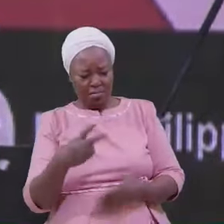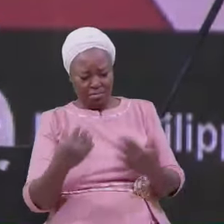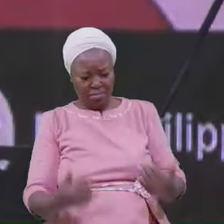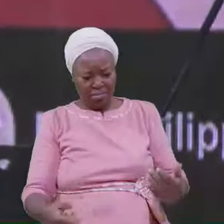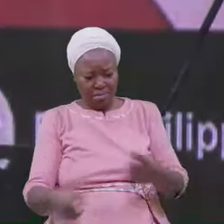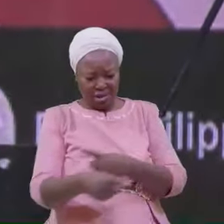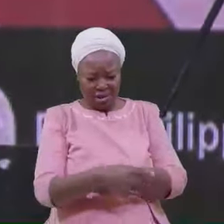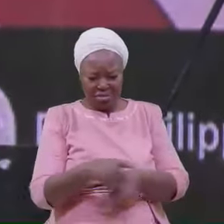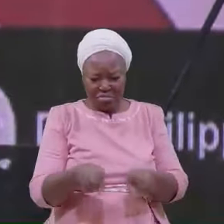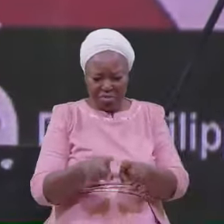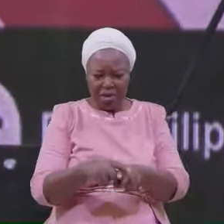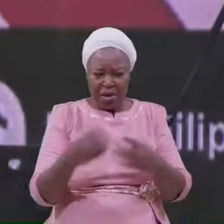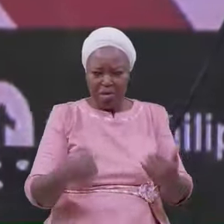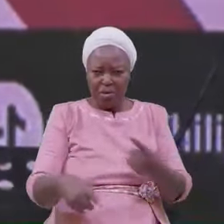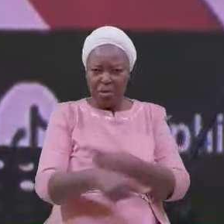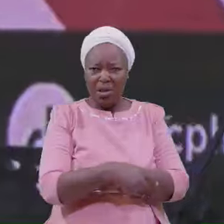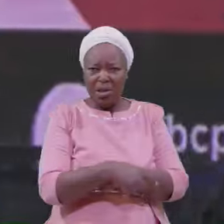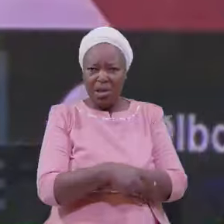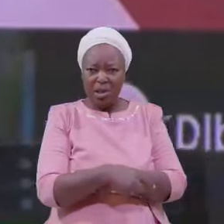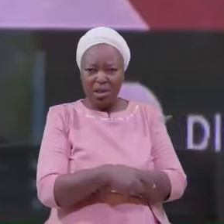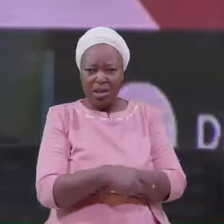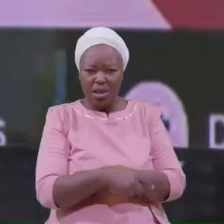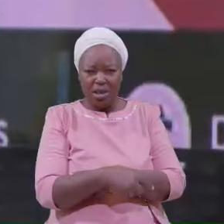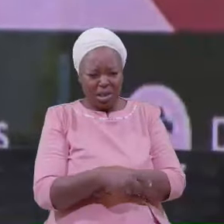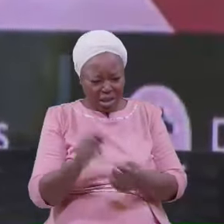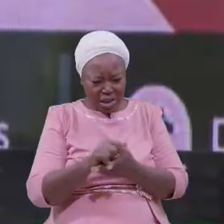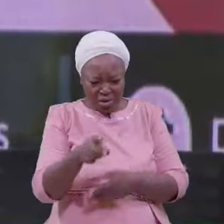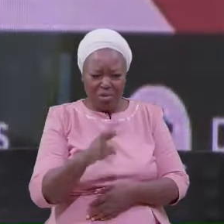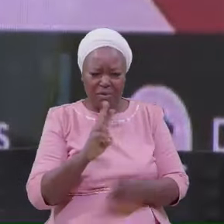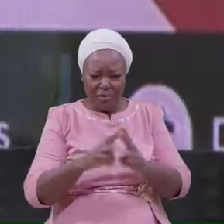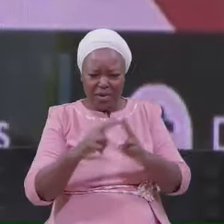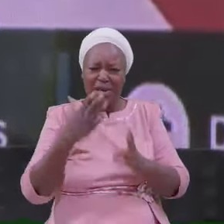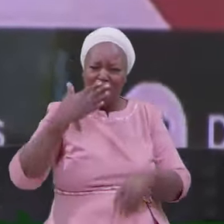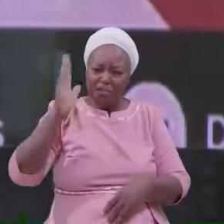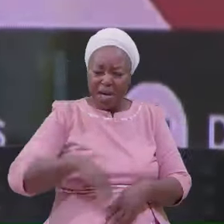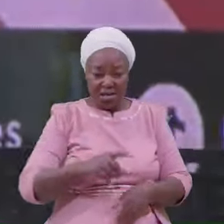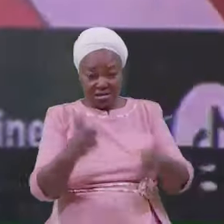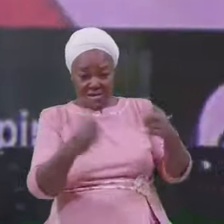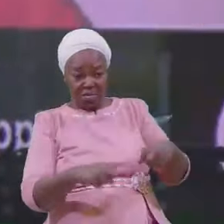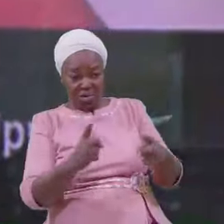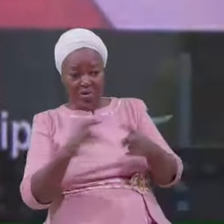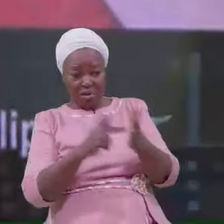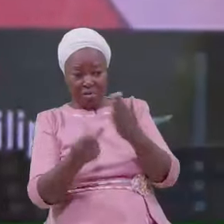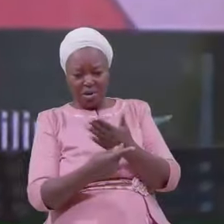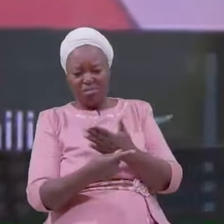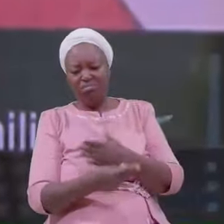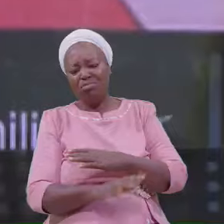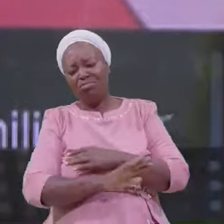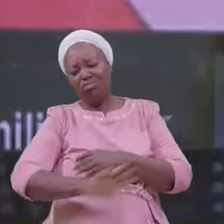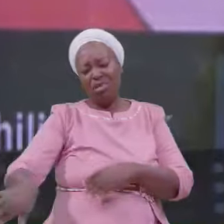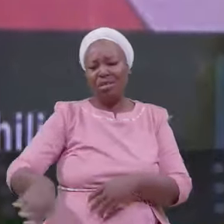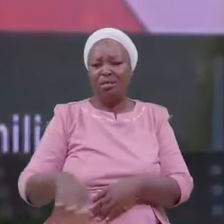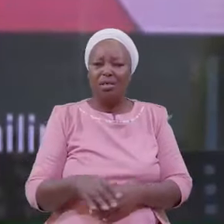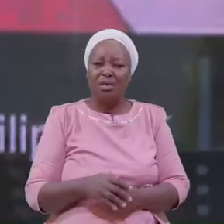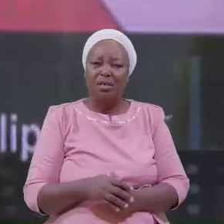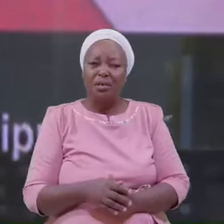even today, proves that you're so bad and you are coming to the crusade. Don't look at that. Huwag mong tignan na